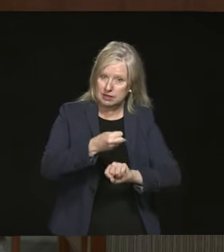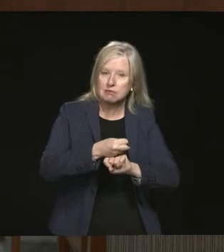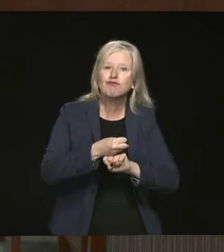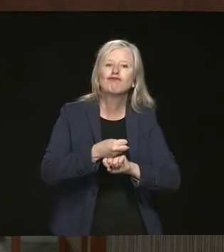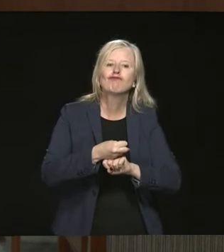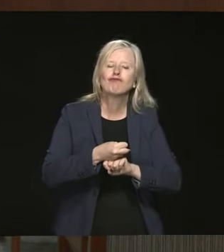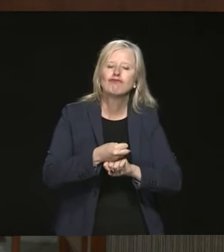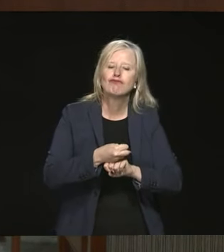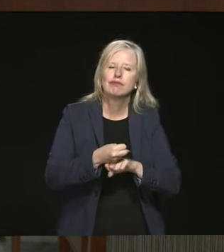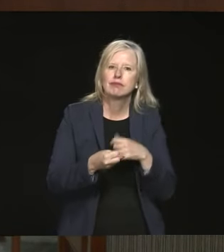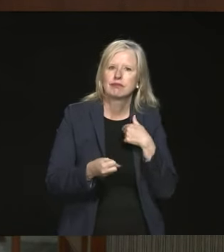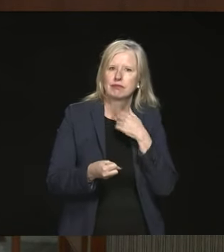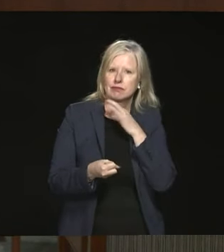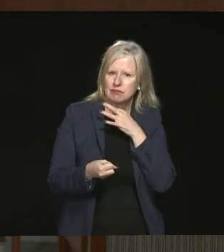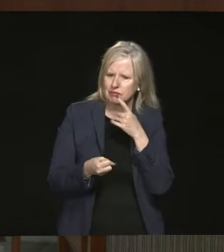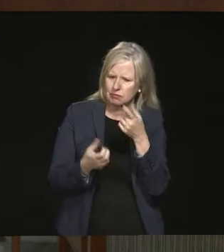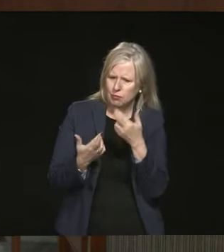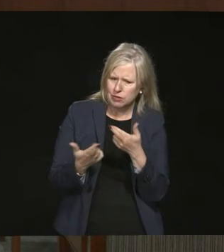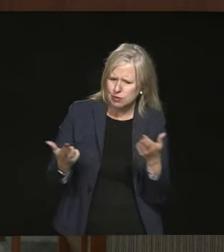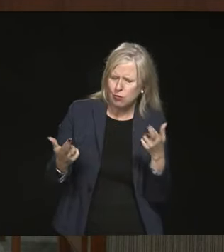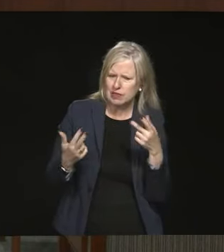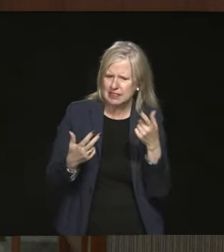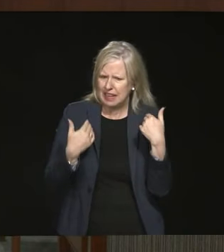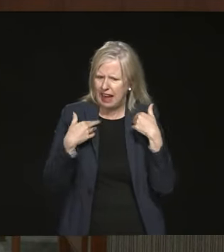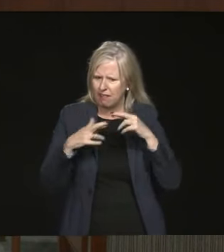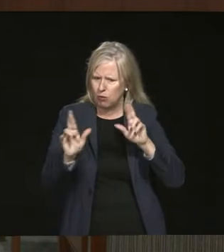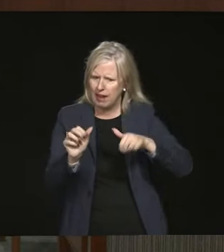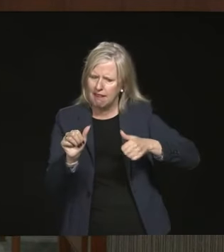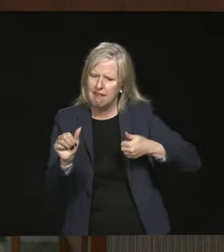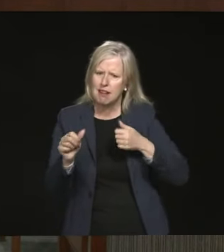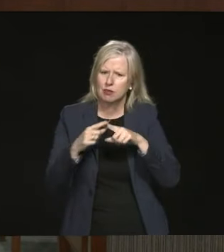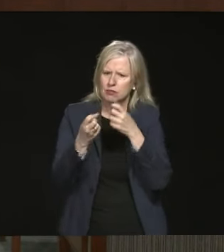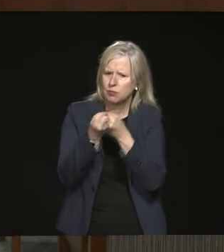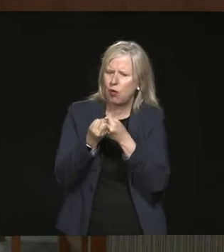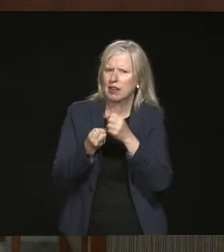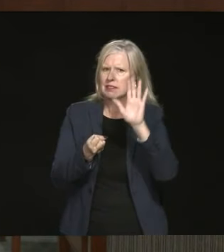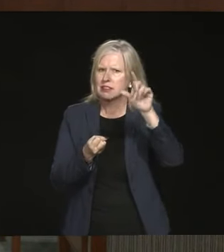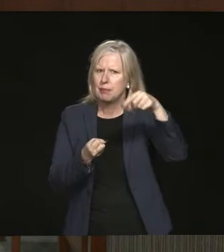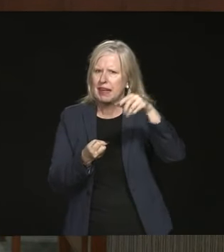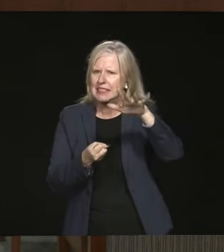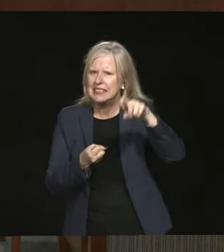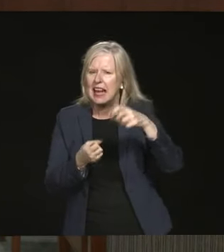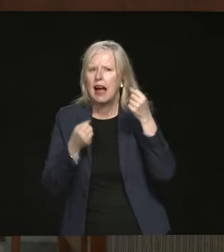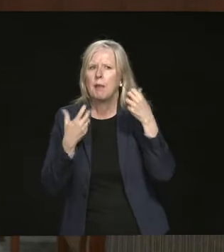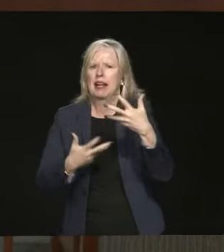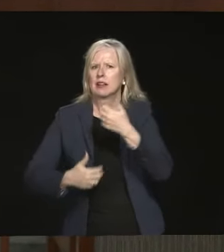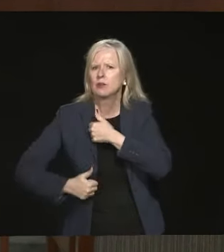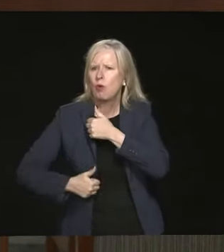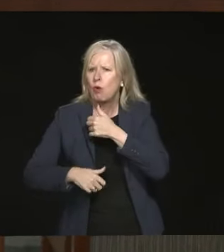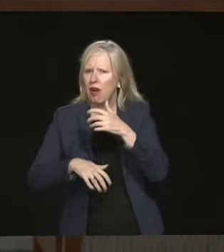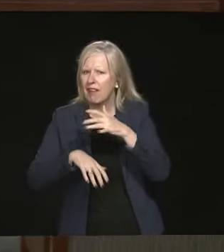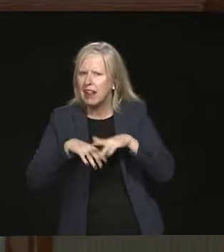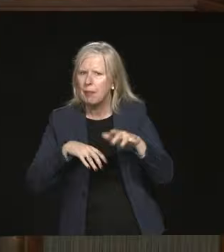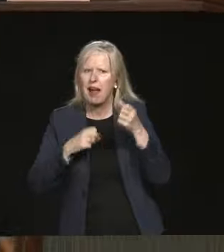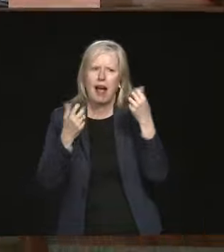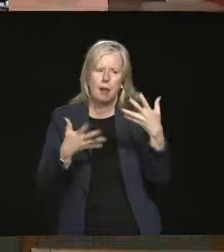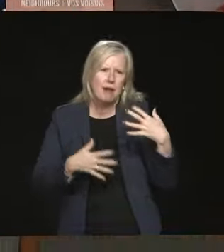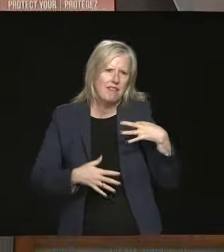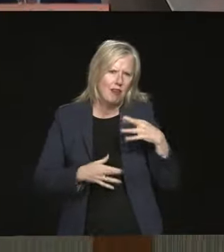militaires, combien de bénévoles sont disponibles pour répondre à ce qui est demandé du côté de Québec? To meet Quebec's requests. Ça fait